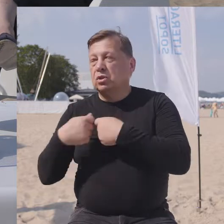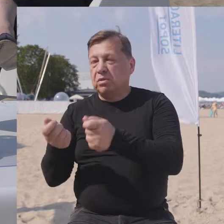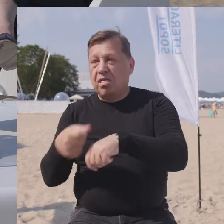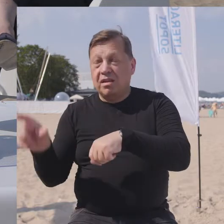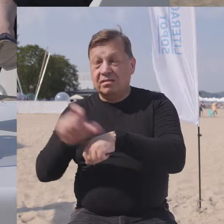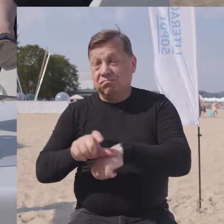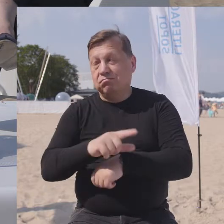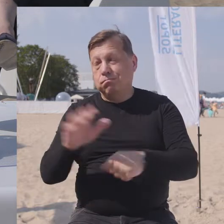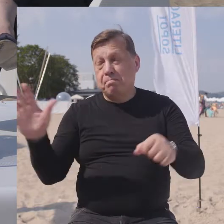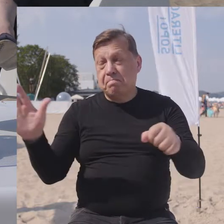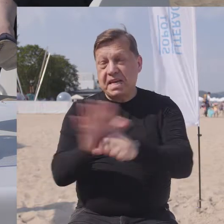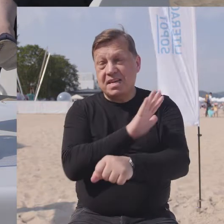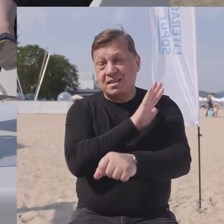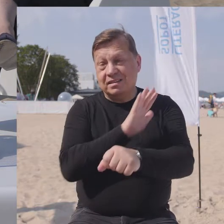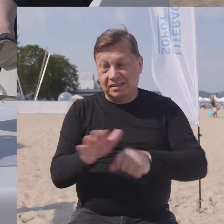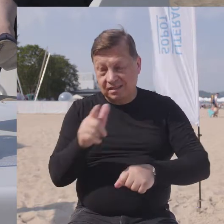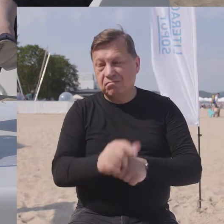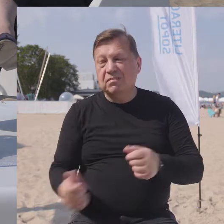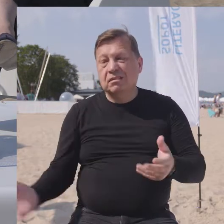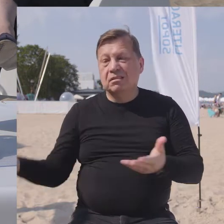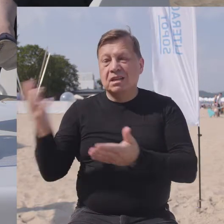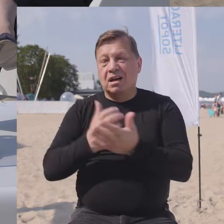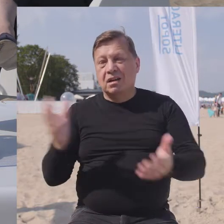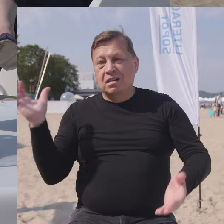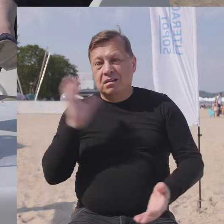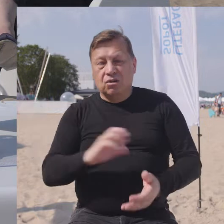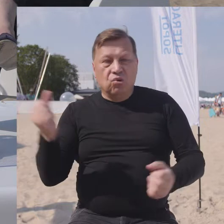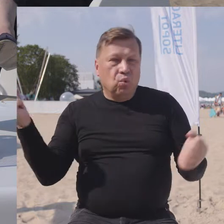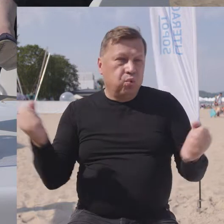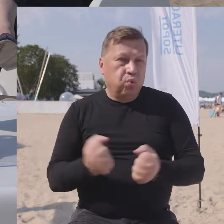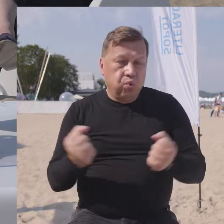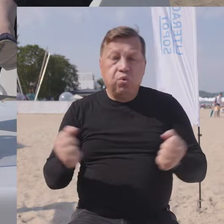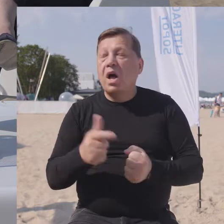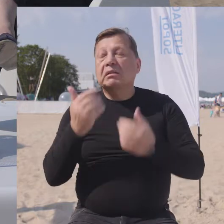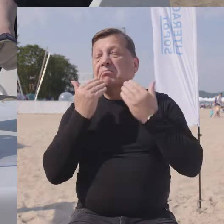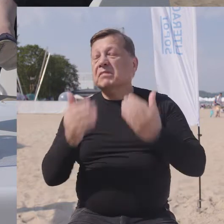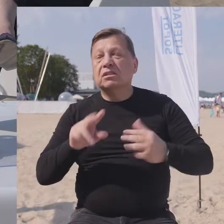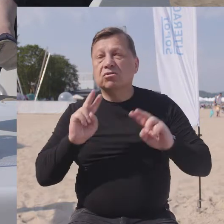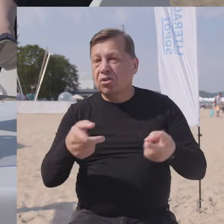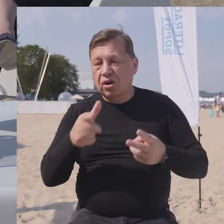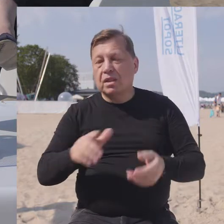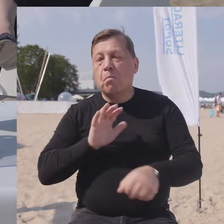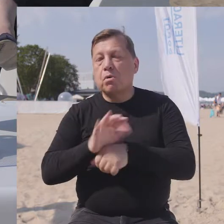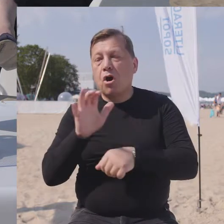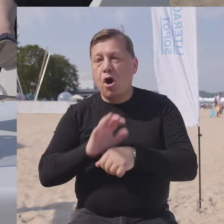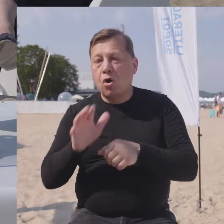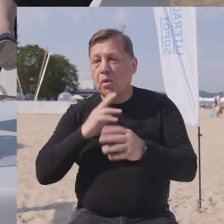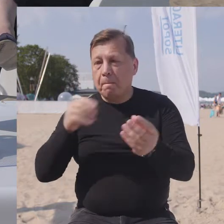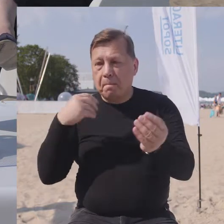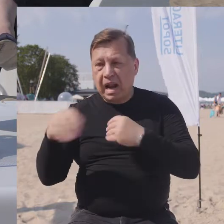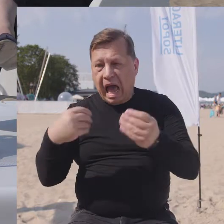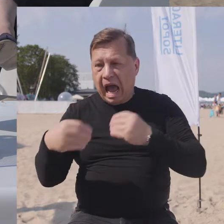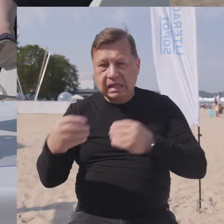ówczesnego, która dorabia się ogromnej fortuny między innymi na produkowaniu plastiku i